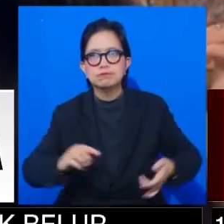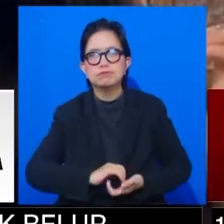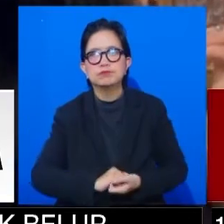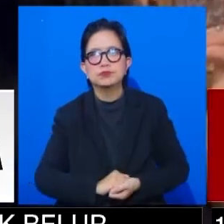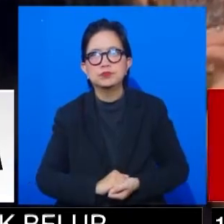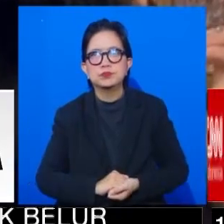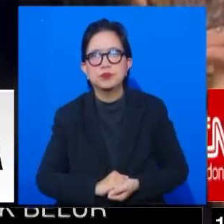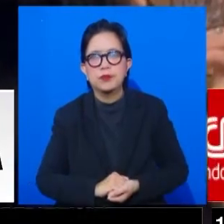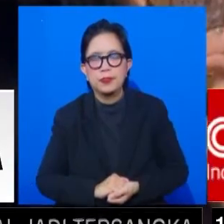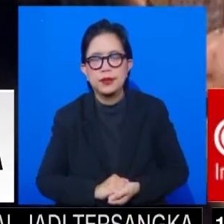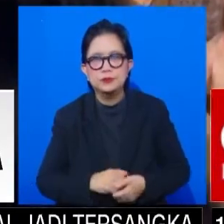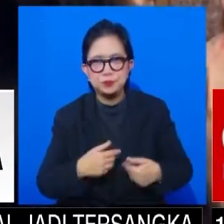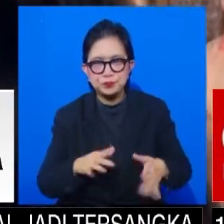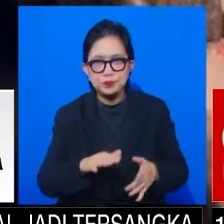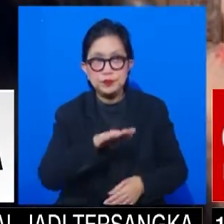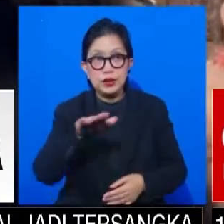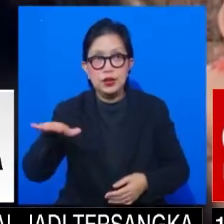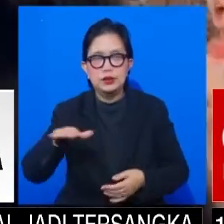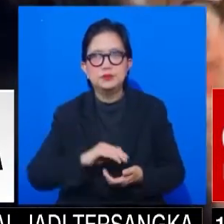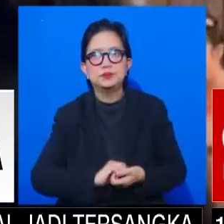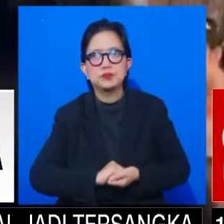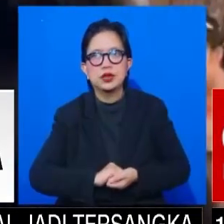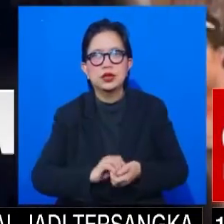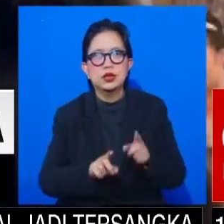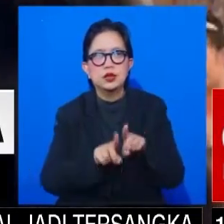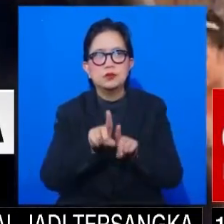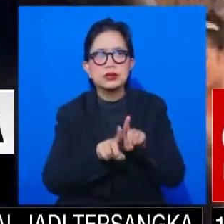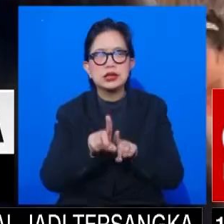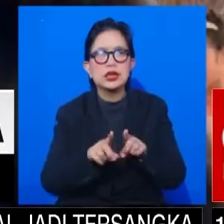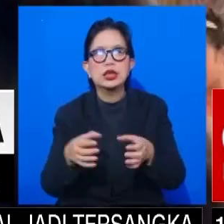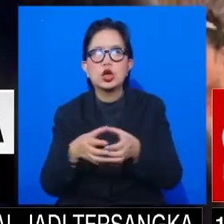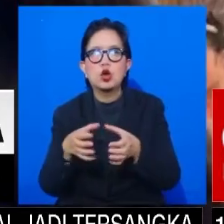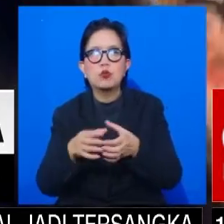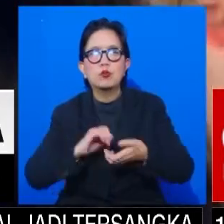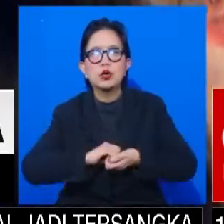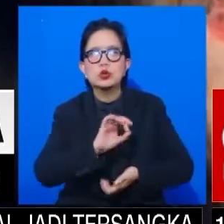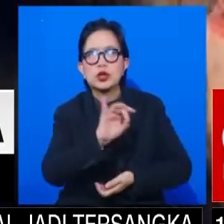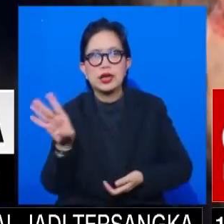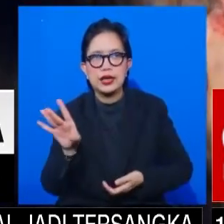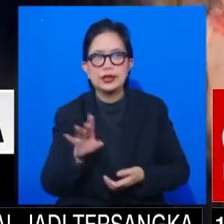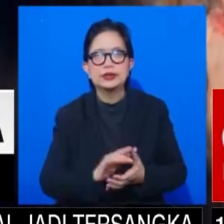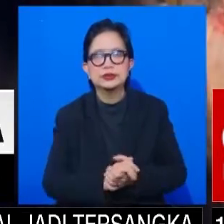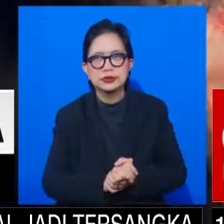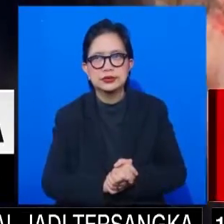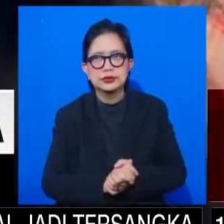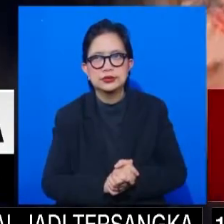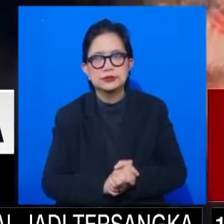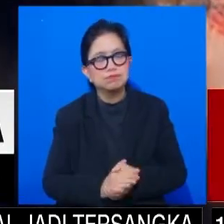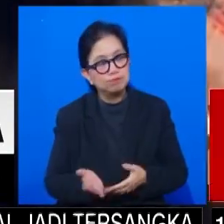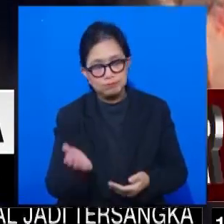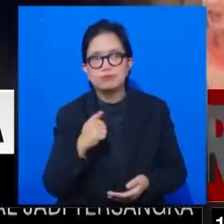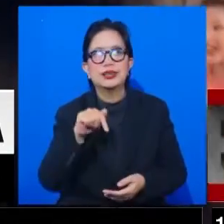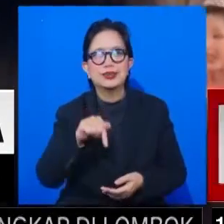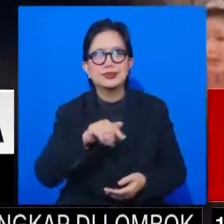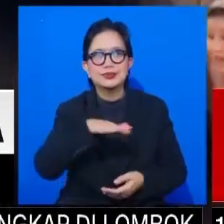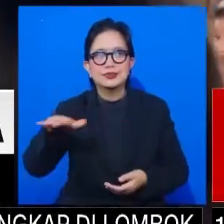Di babak Grand Prix, The Resonance Children's Choir bersaing dengan 6 kelompok paduan suara lain. Di babak ini, kembali The Resonance